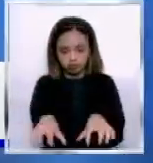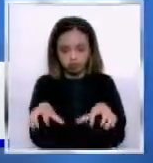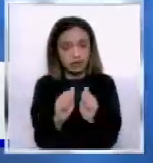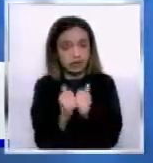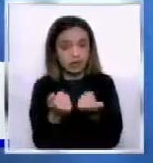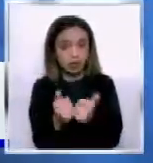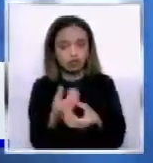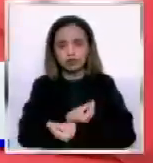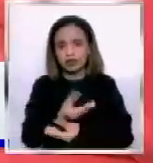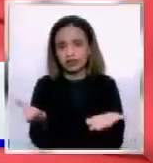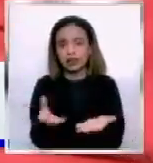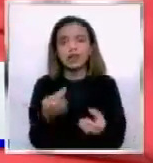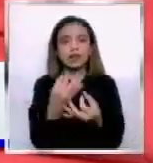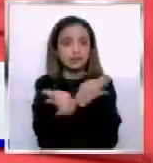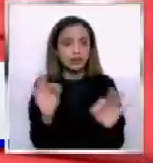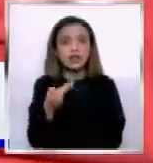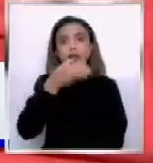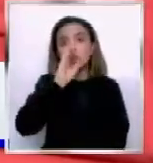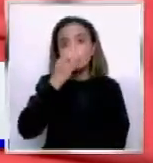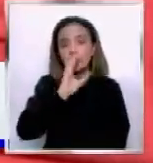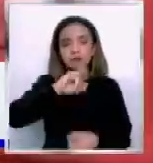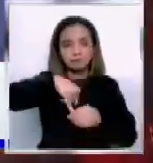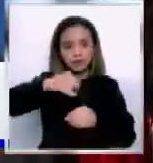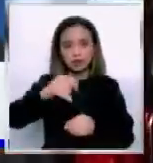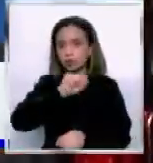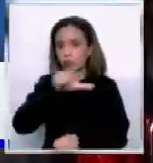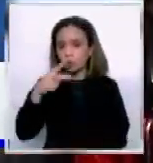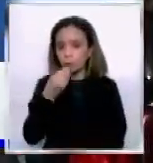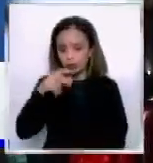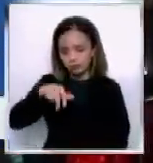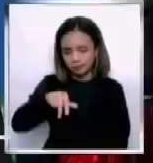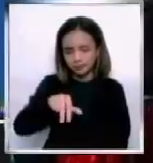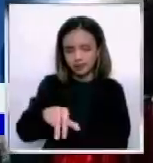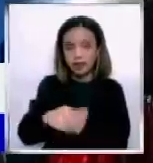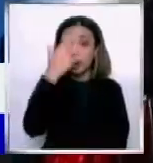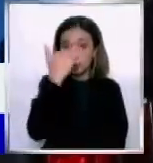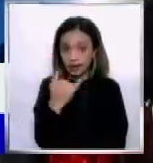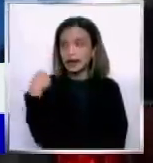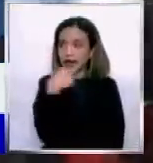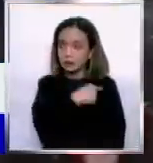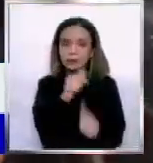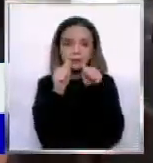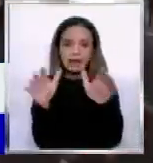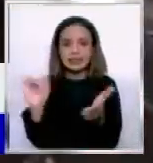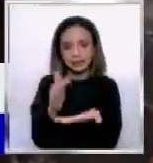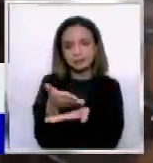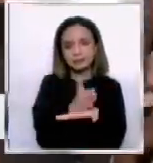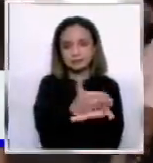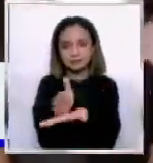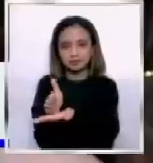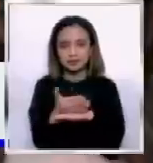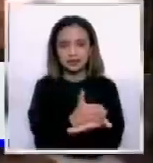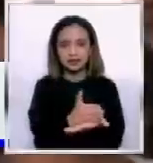ng libreng tubig at juice sa mga nag-aalay-lakad. Parang yung blessing po namin, sinishare lang din po namin. Habang papalapit